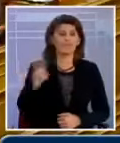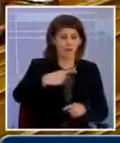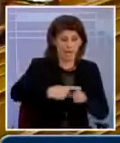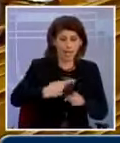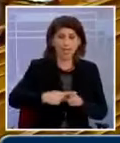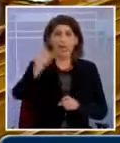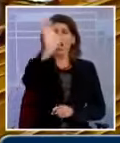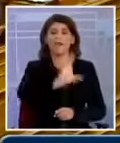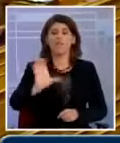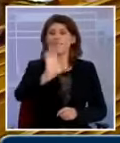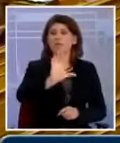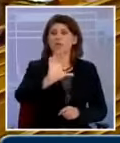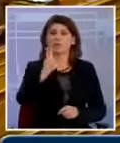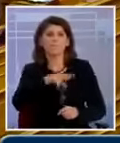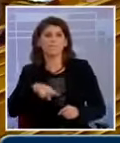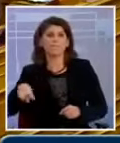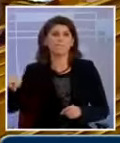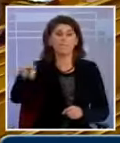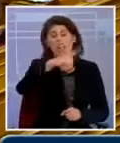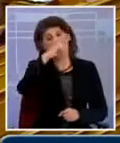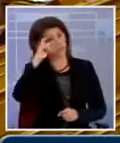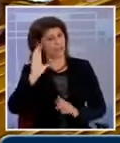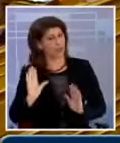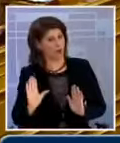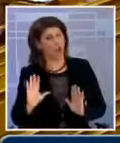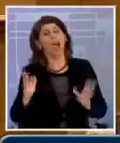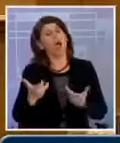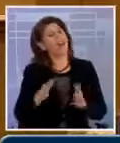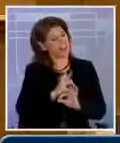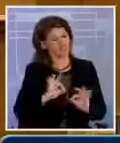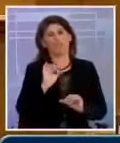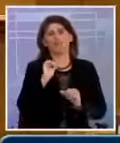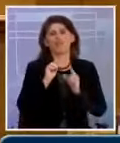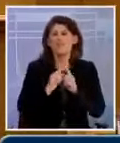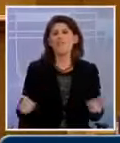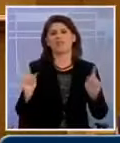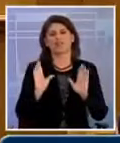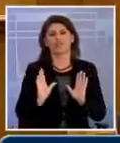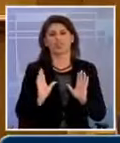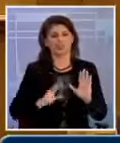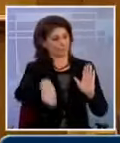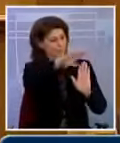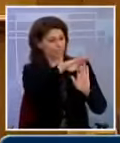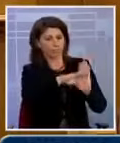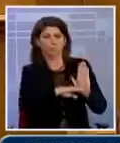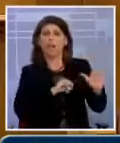παραμένει δύσκολο, αλλά είναι ήδη διαφορετικό. Η ατζέντα